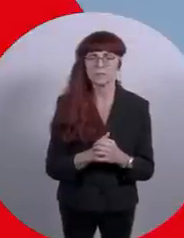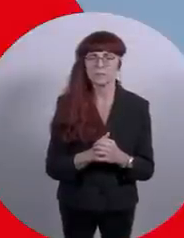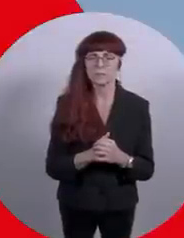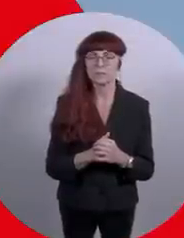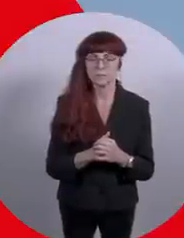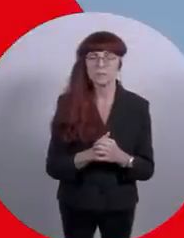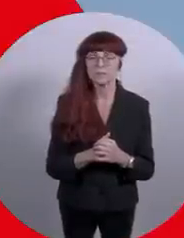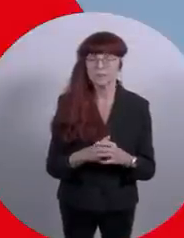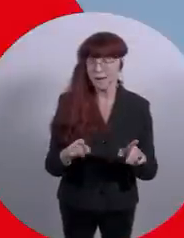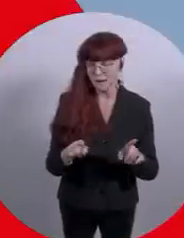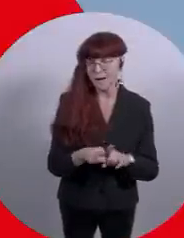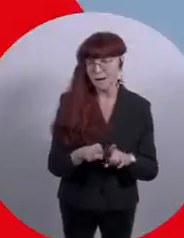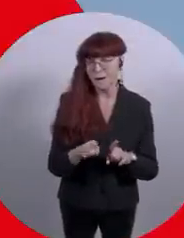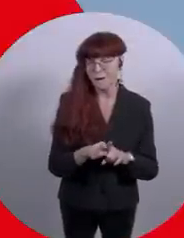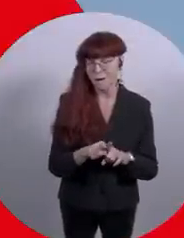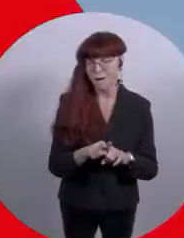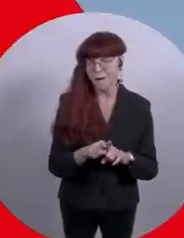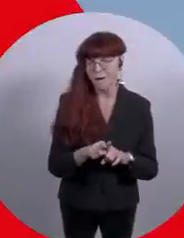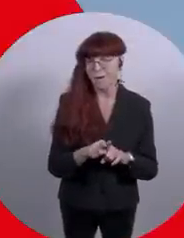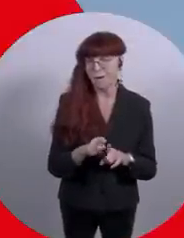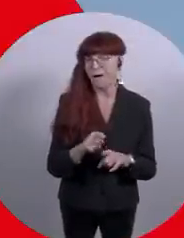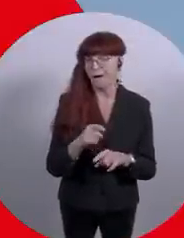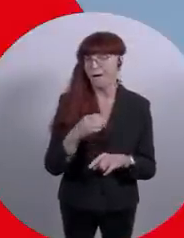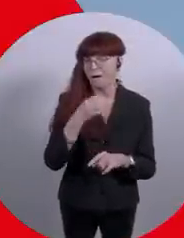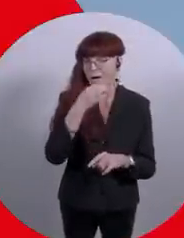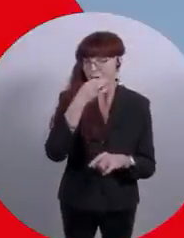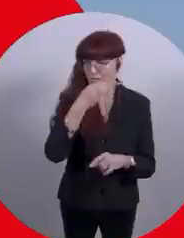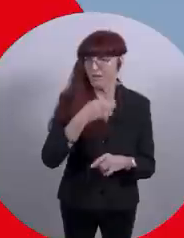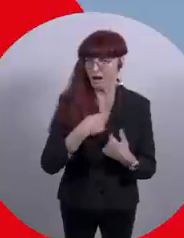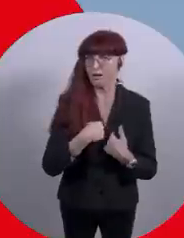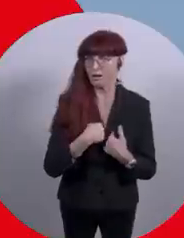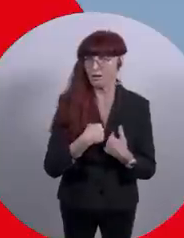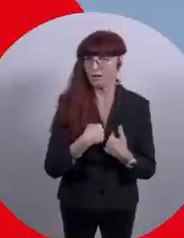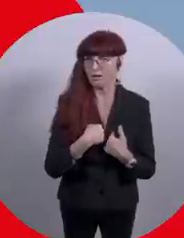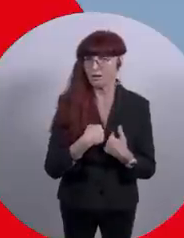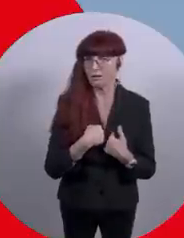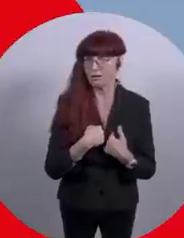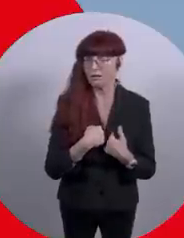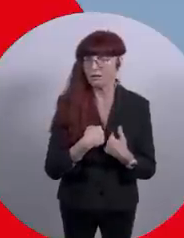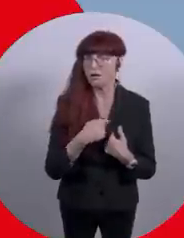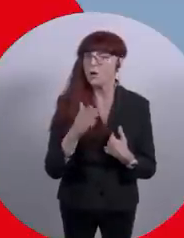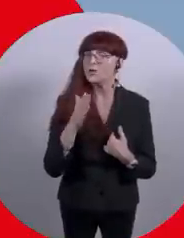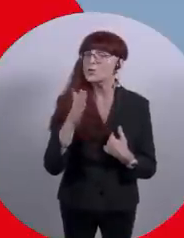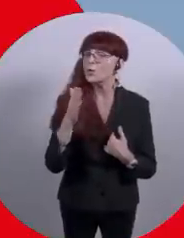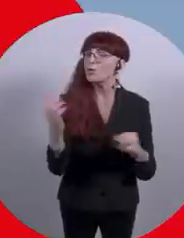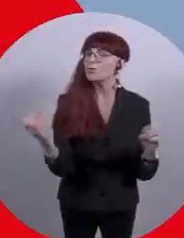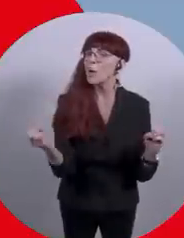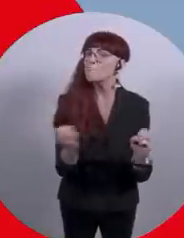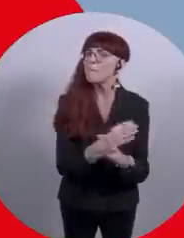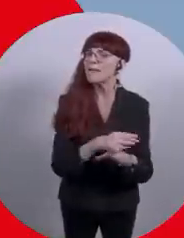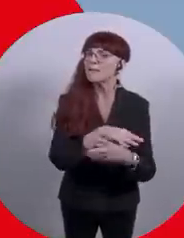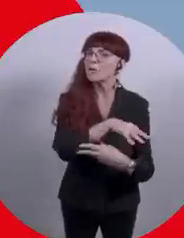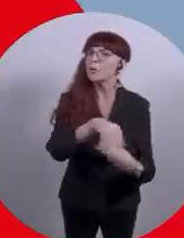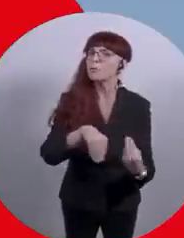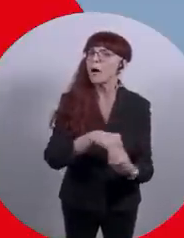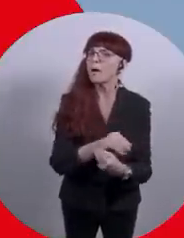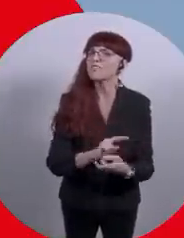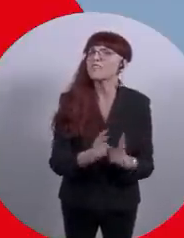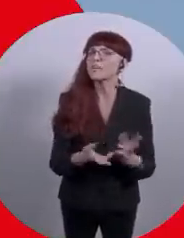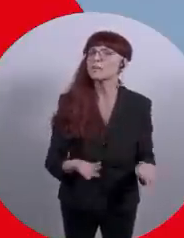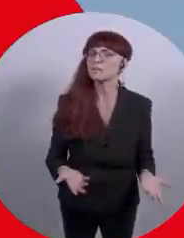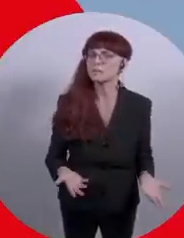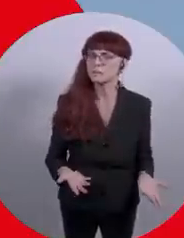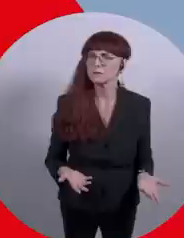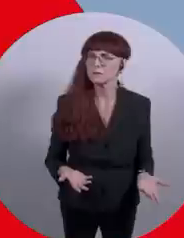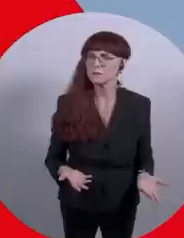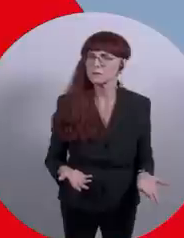das ist auch eine Frage wie gehen wir hinkünftig mit Medien um wie machen